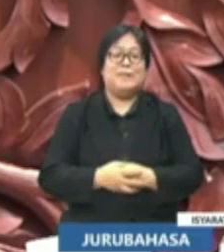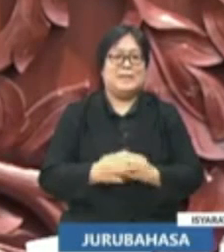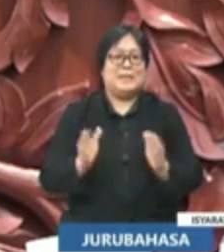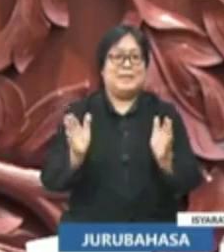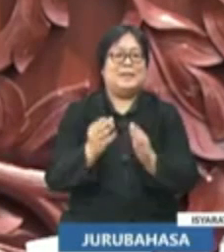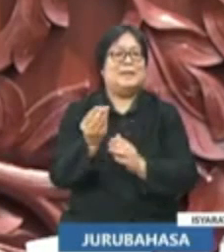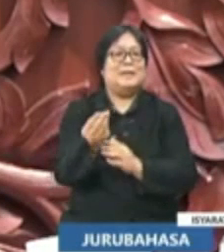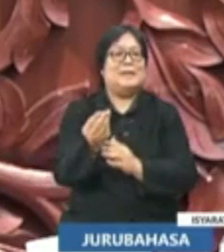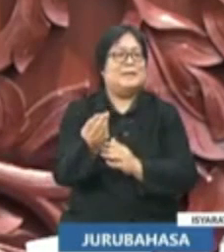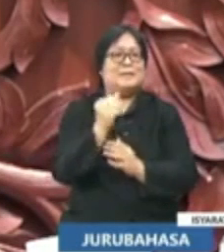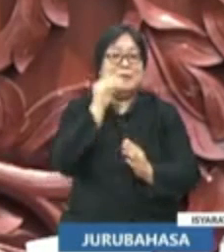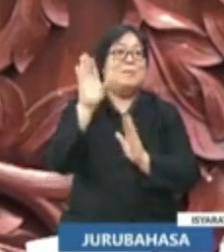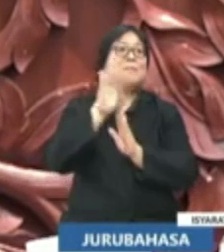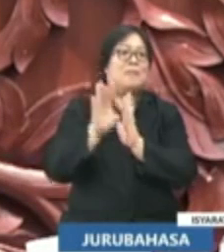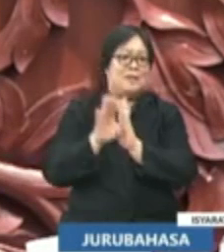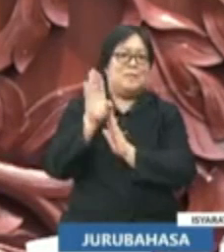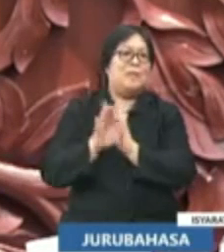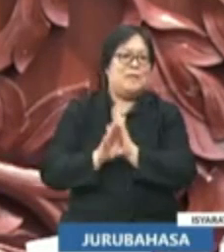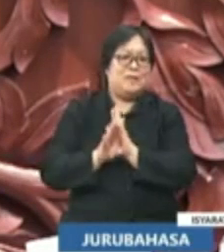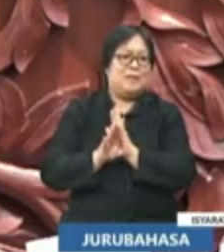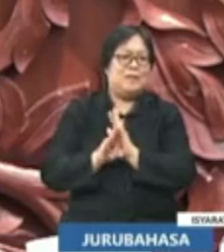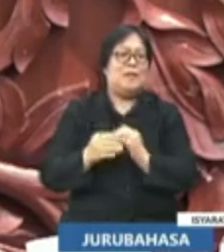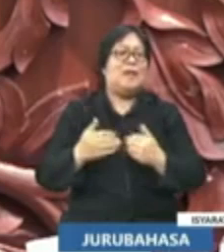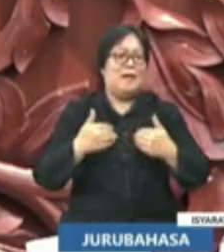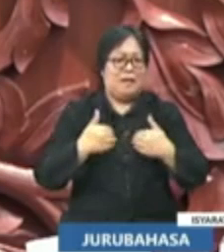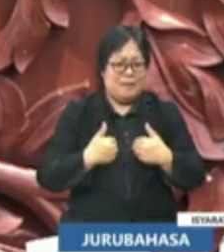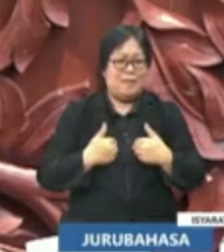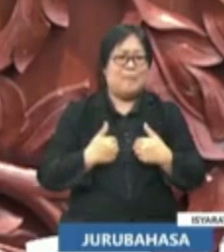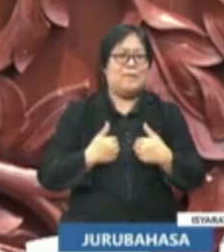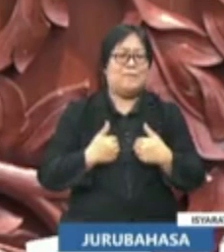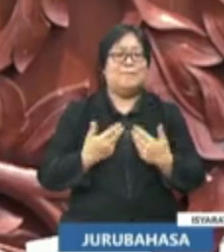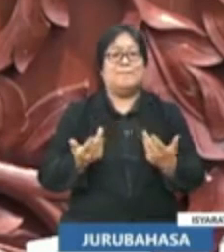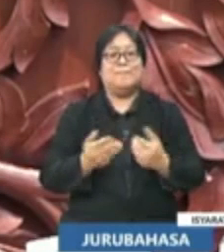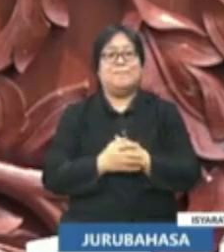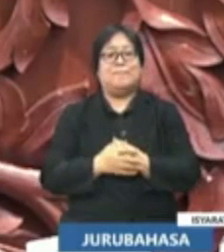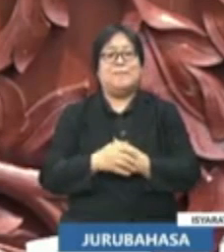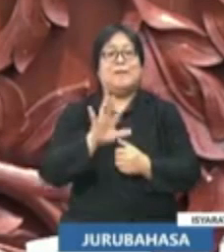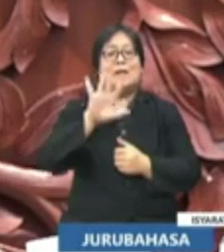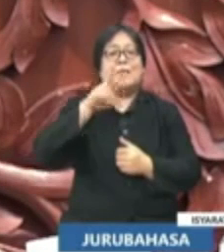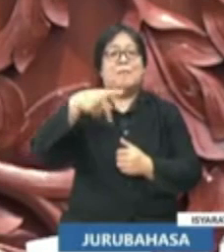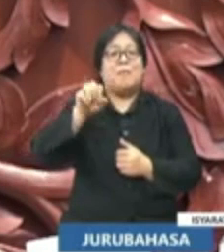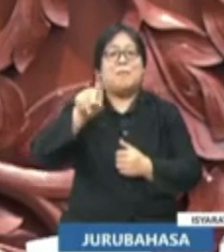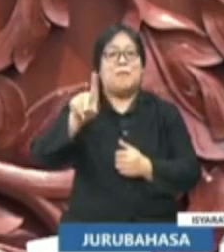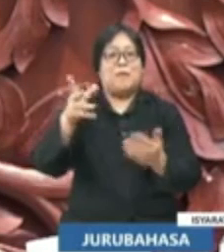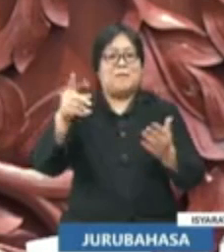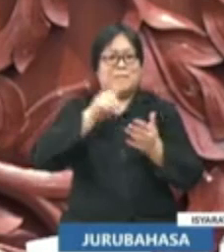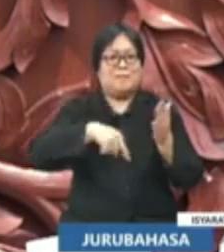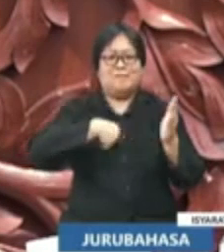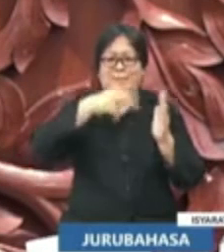kecil sahajalah, bukannya berbilion-bilion ringgit. Ada yang 5 pound saja kot, saya